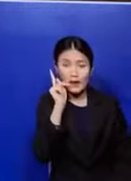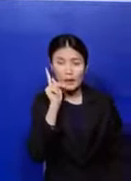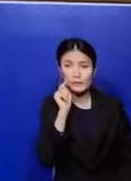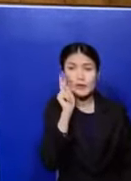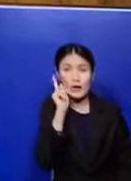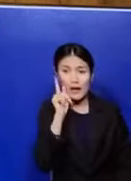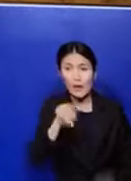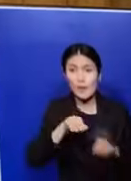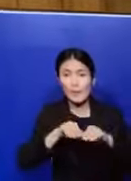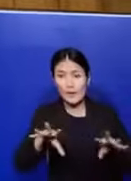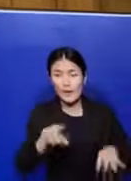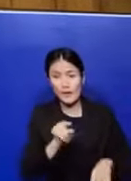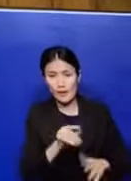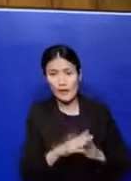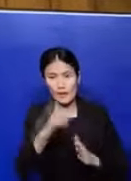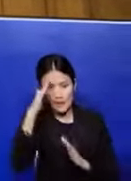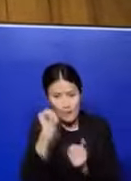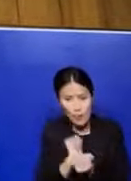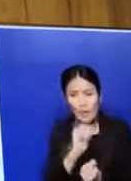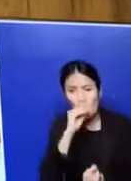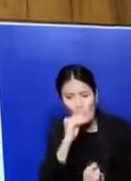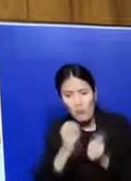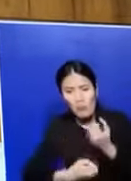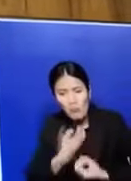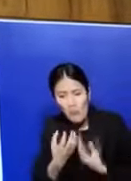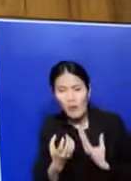มานะตำรวจพูดอะไรพูด